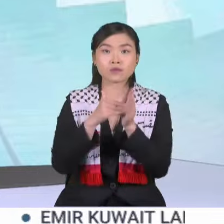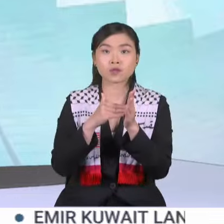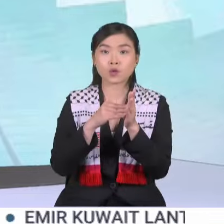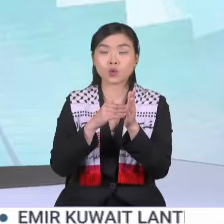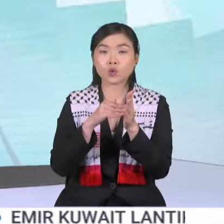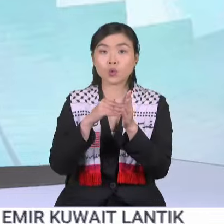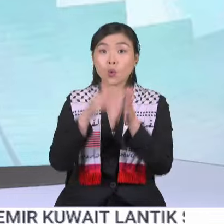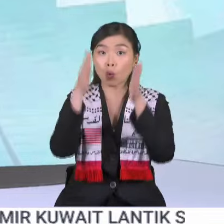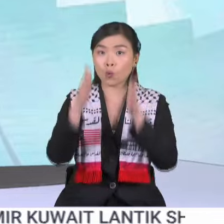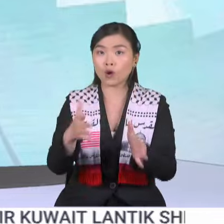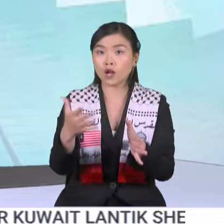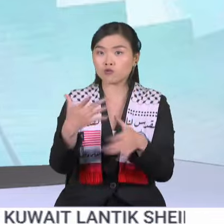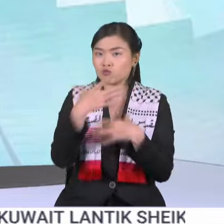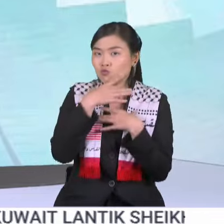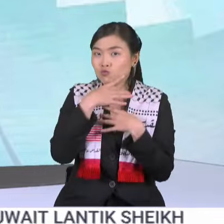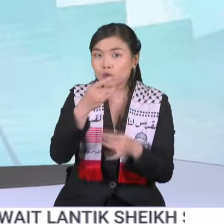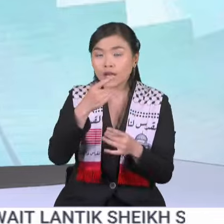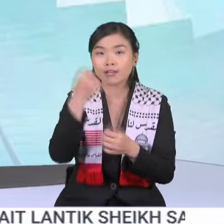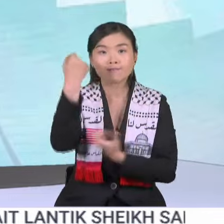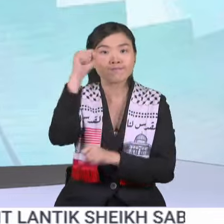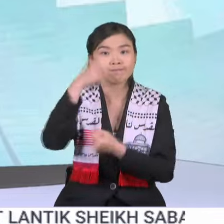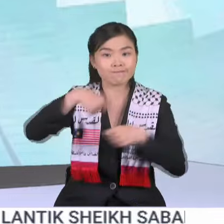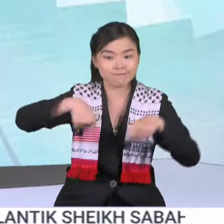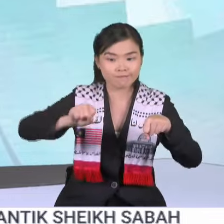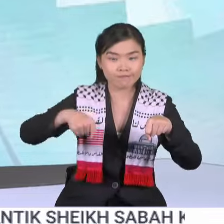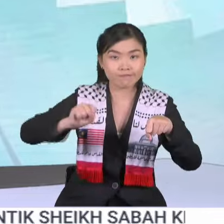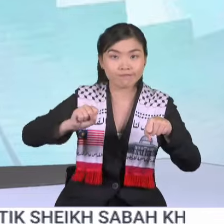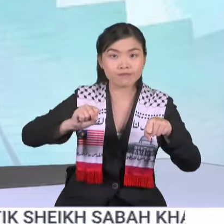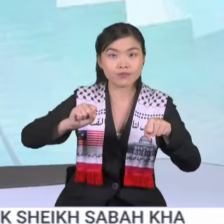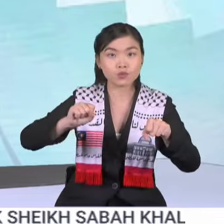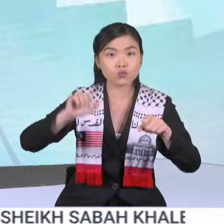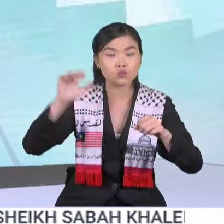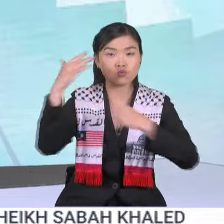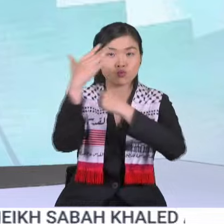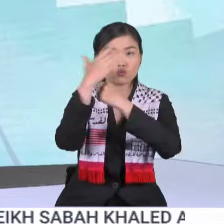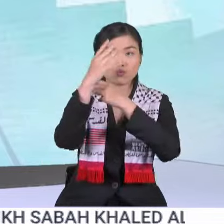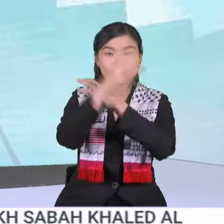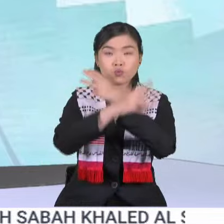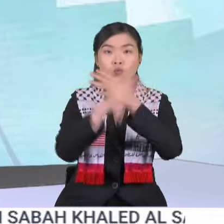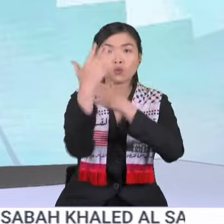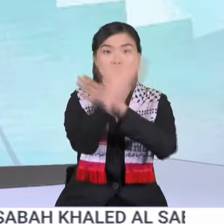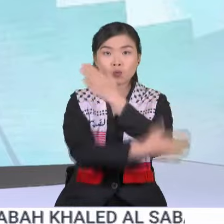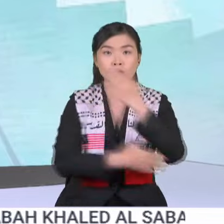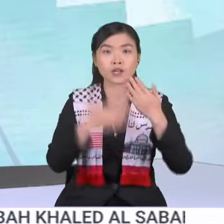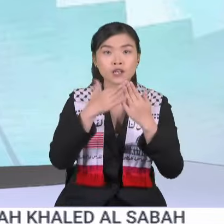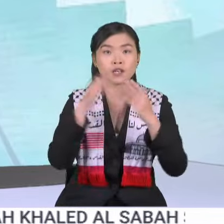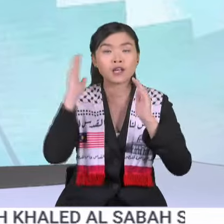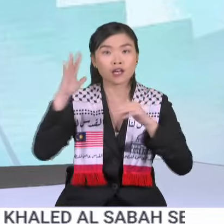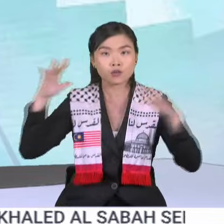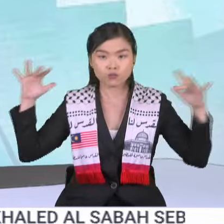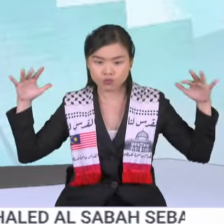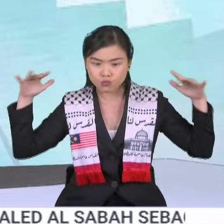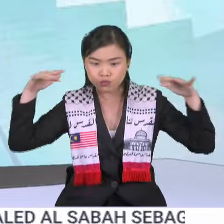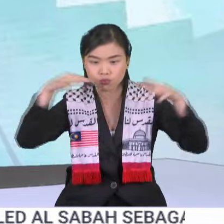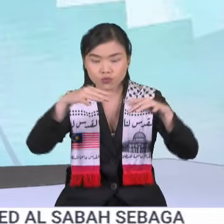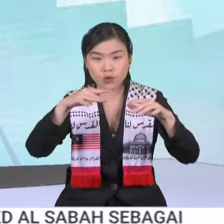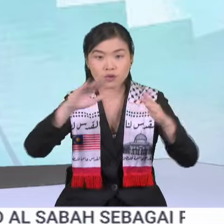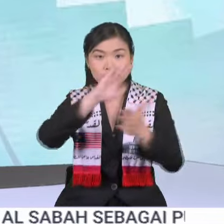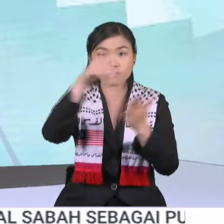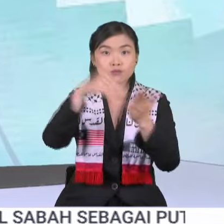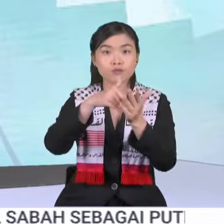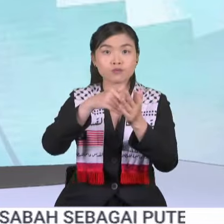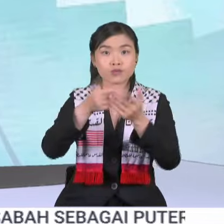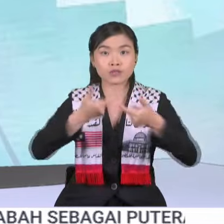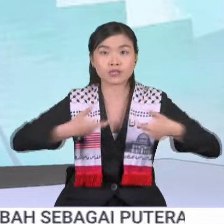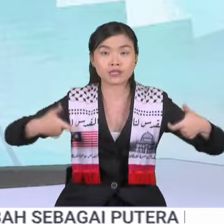50,000 peminat sukan permotoran berkuasa tinggi seluruh negara bakal berkumpul di Pusat Dagangan Antarabangsa Melaka MITC